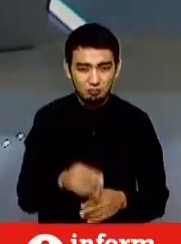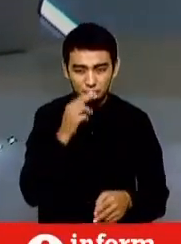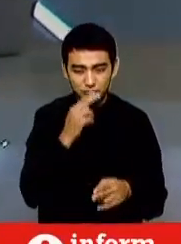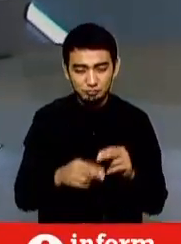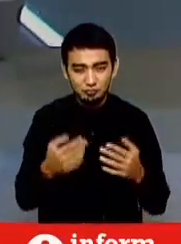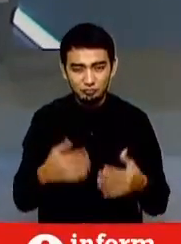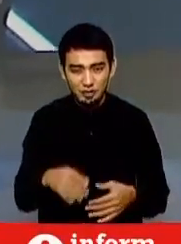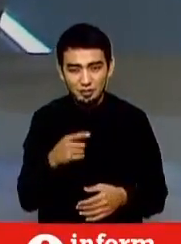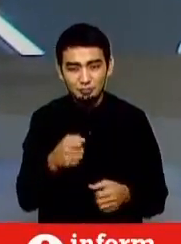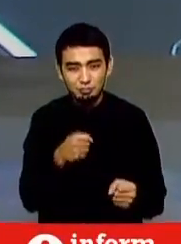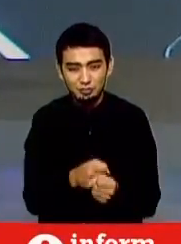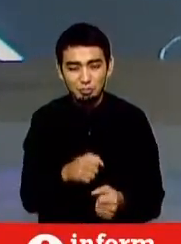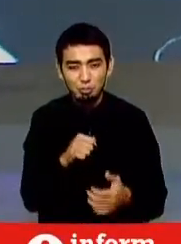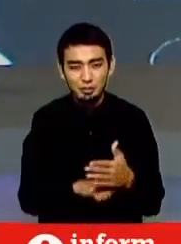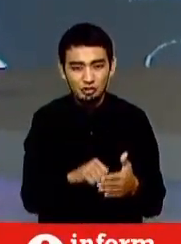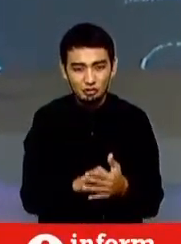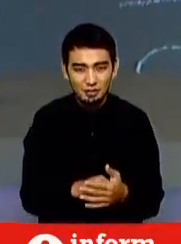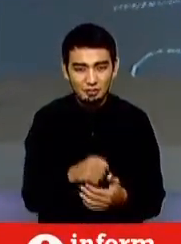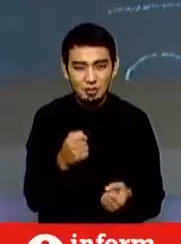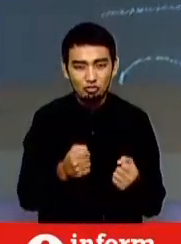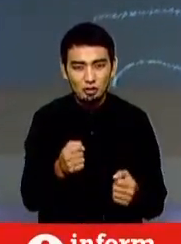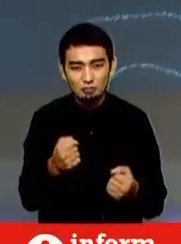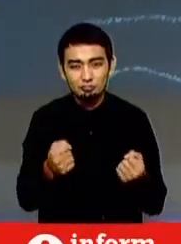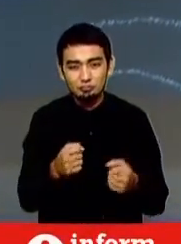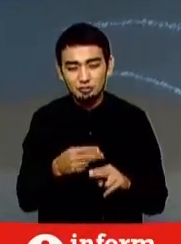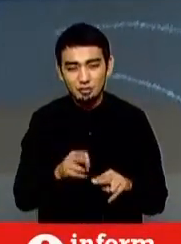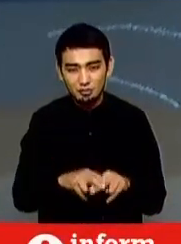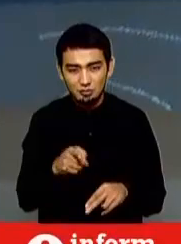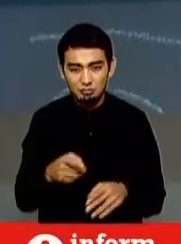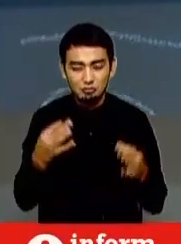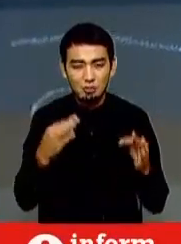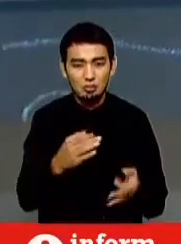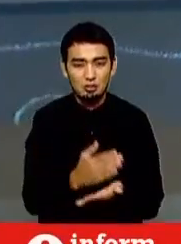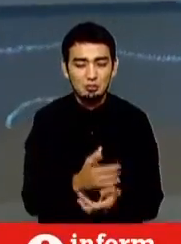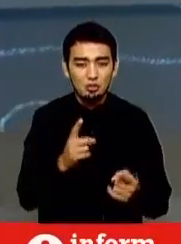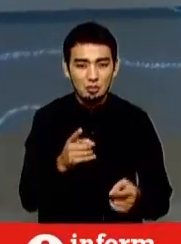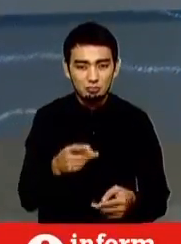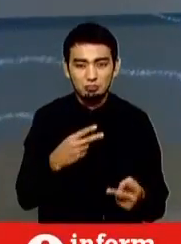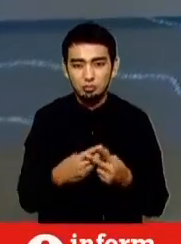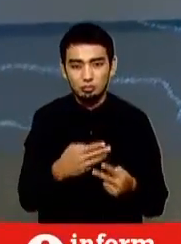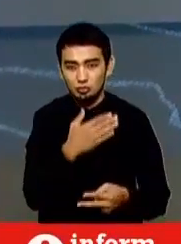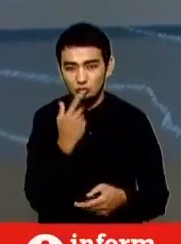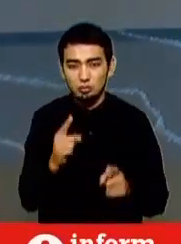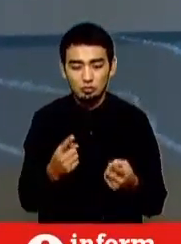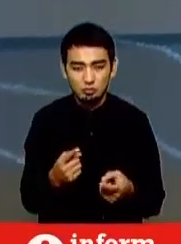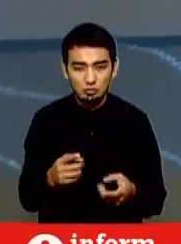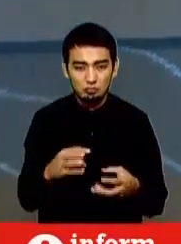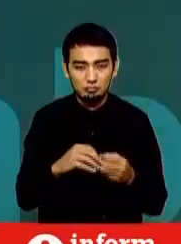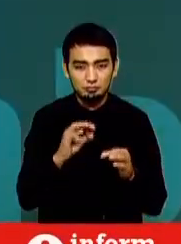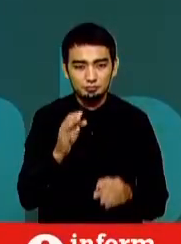жол көлік оқиғасына себепші болған көлік жүргізушісі бостандықта жүр. Неге қамауға алынбаған? Келесі бейне